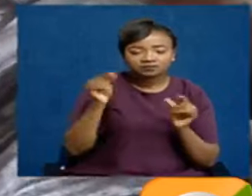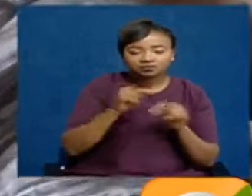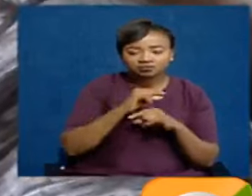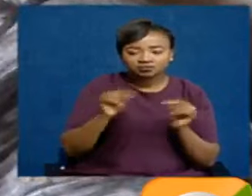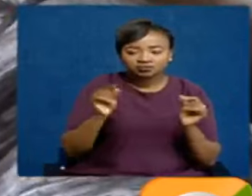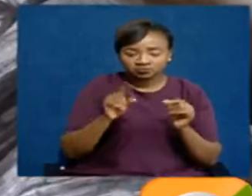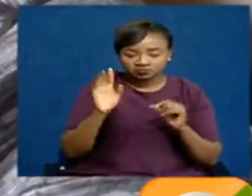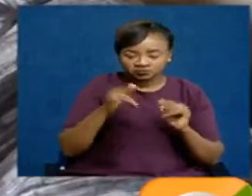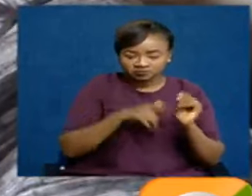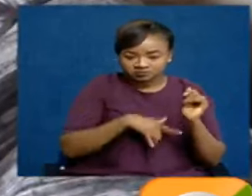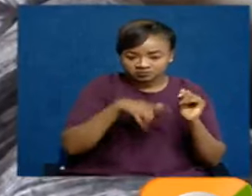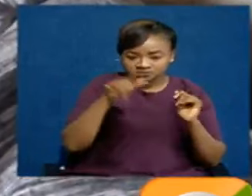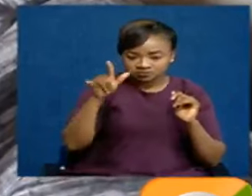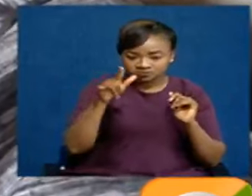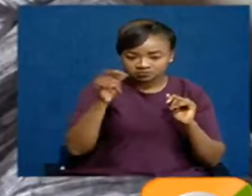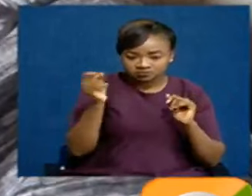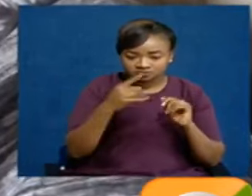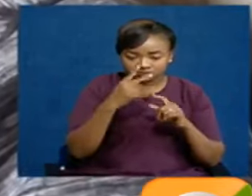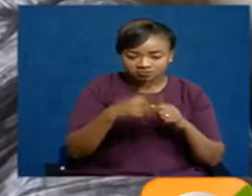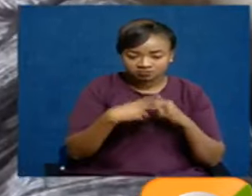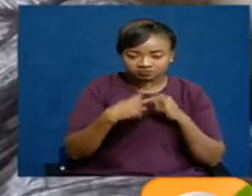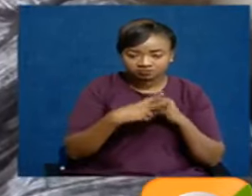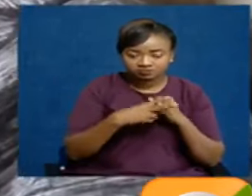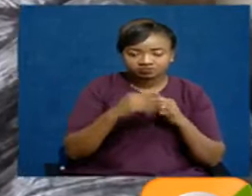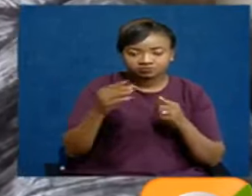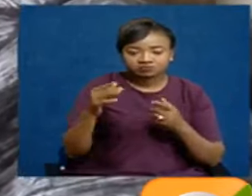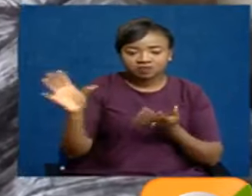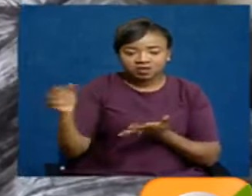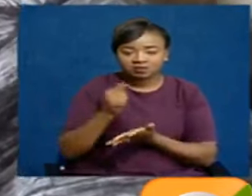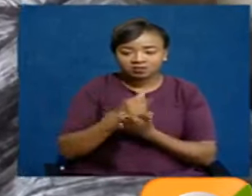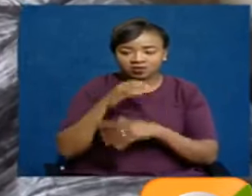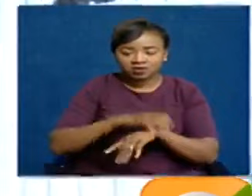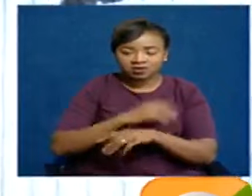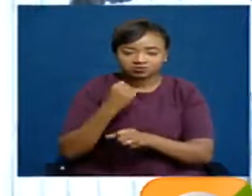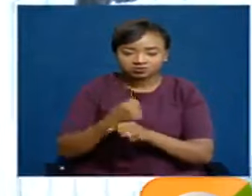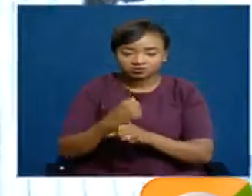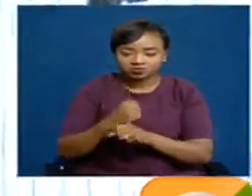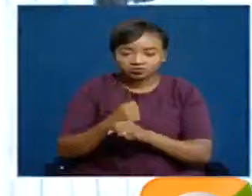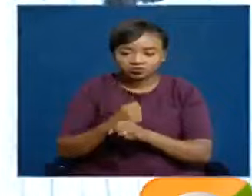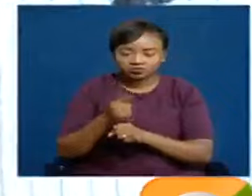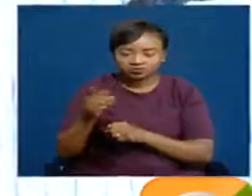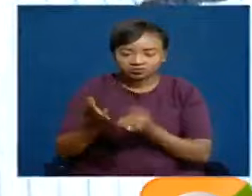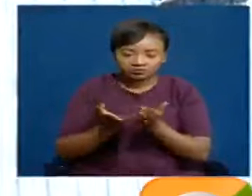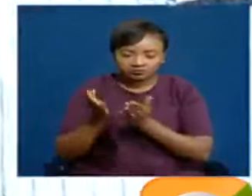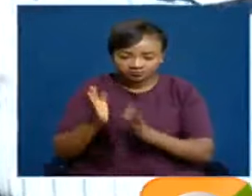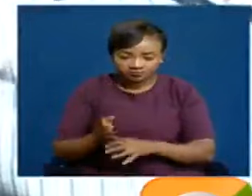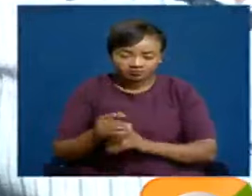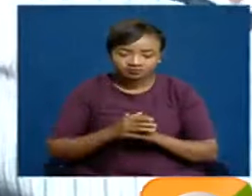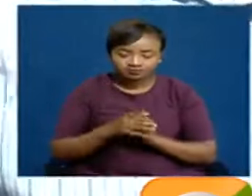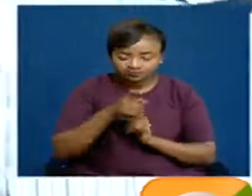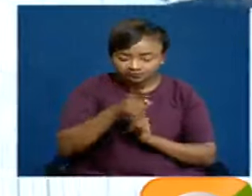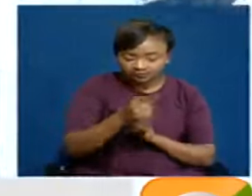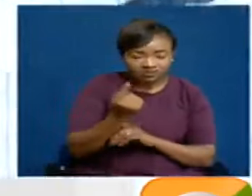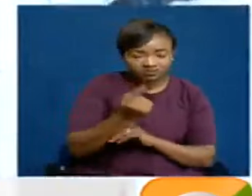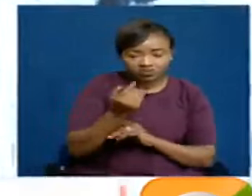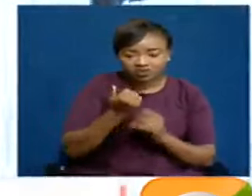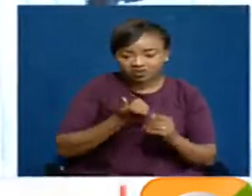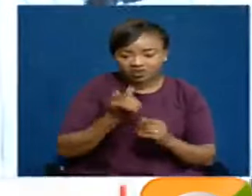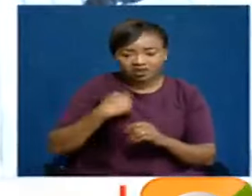mwezi Julai, ambapo aliajiriwa kama yaya nchini Qatar. Familia yote, huyo ndio msichana tumefundisha, akafika paka